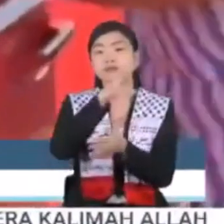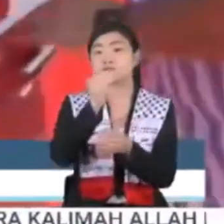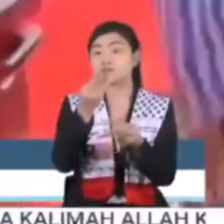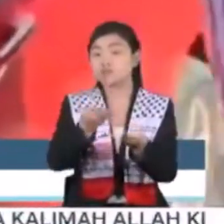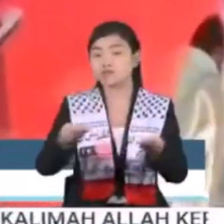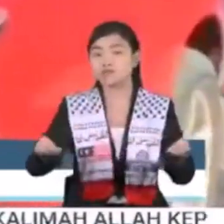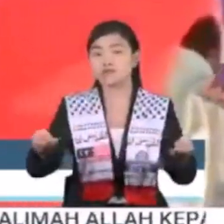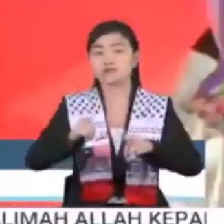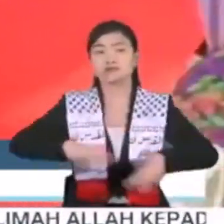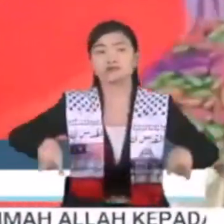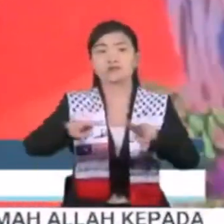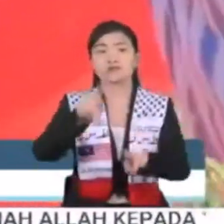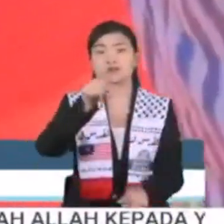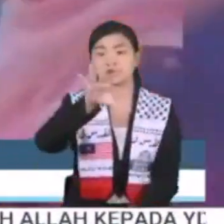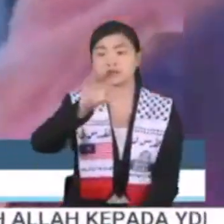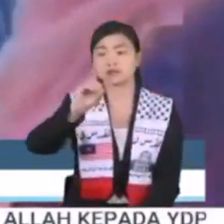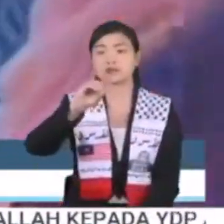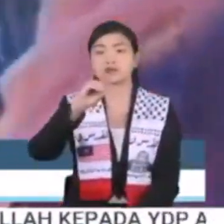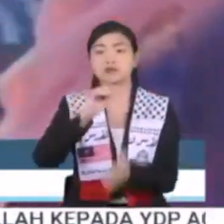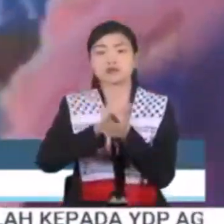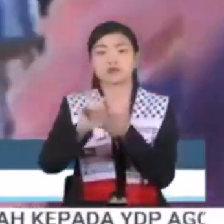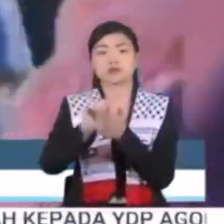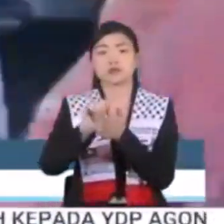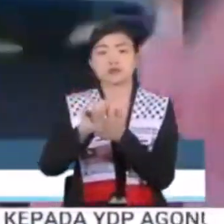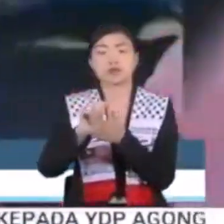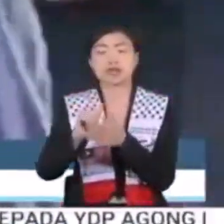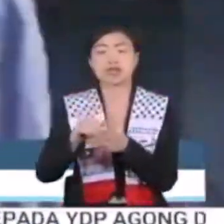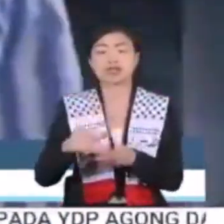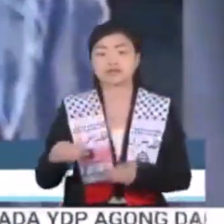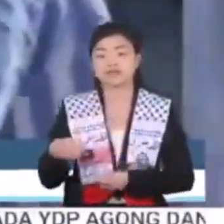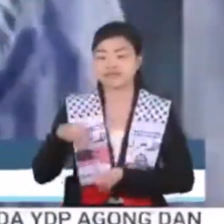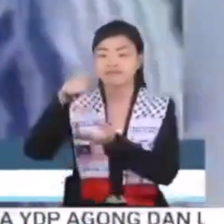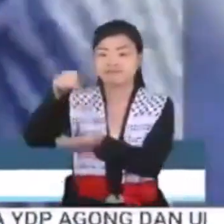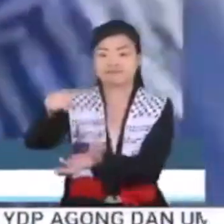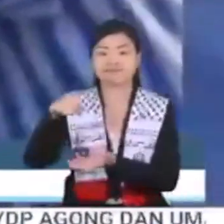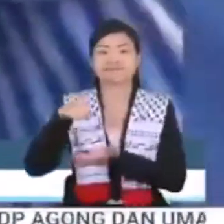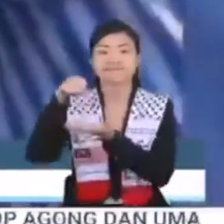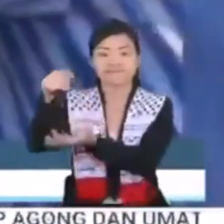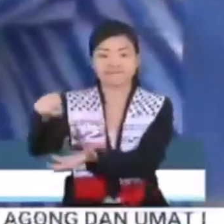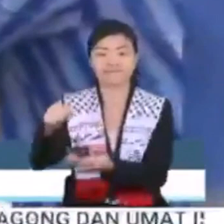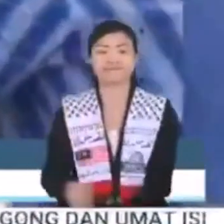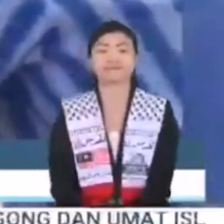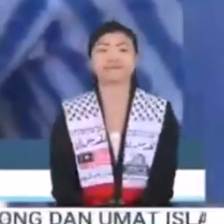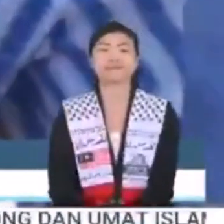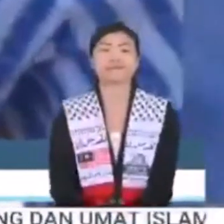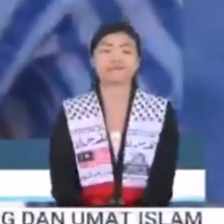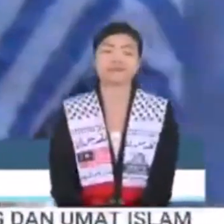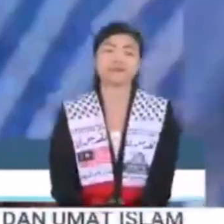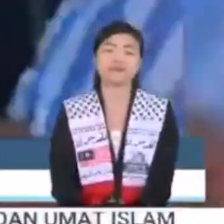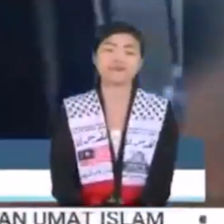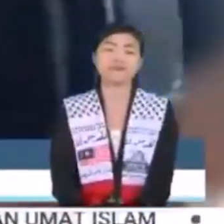bernilai RM150 itu dilakukan secara pandu lalu di perkarangan sekolah.